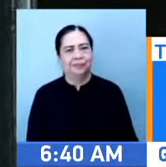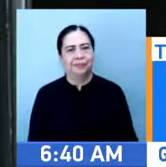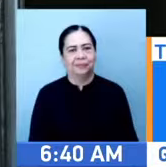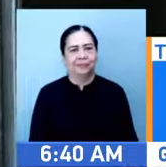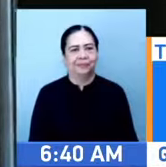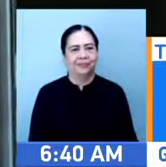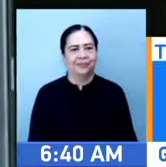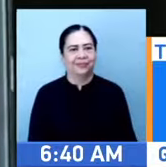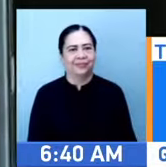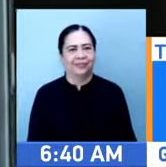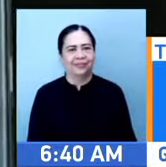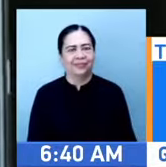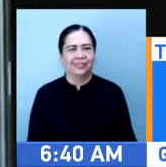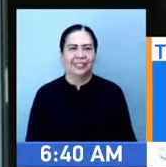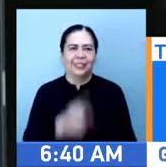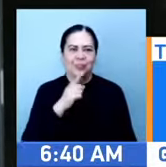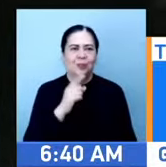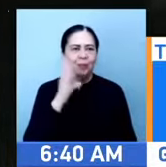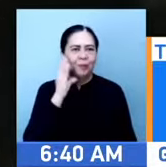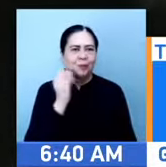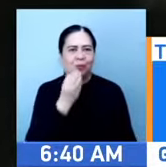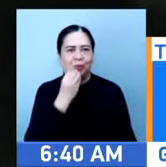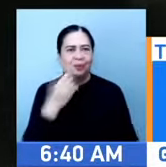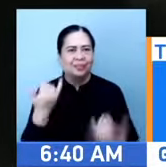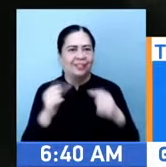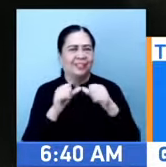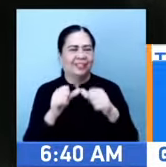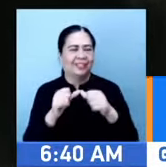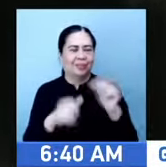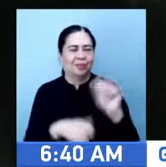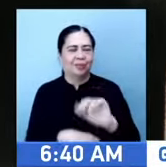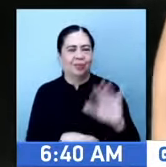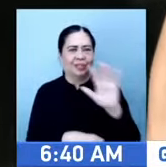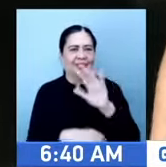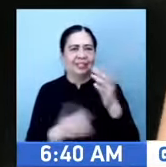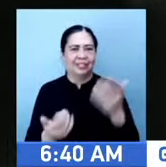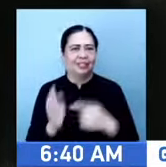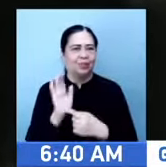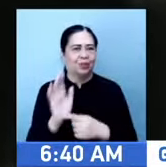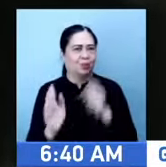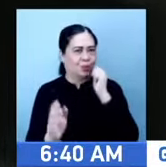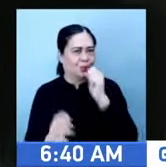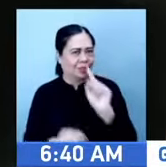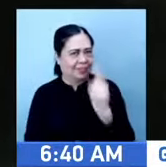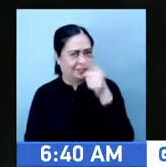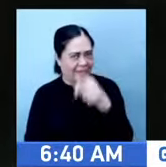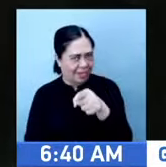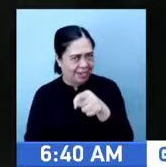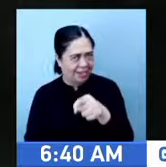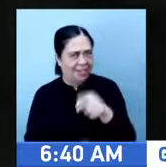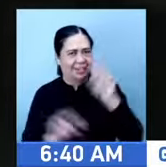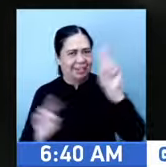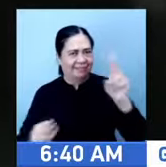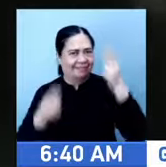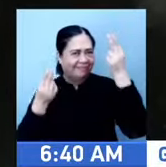food adventures, tuloy-tuloy yan dito sa inyong pambansang morning show. Kung saan, laging una ka, unang